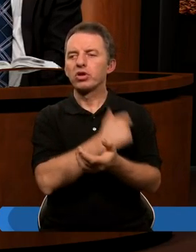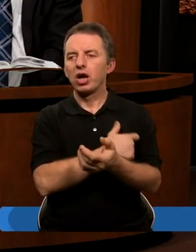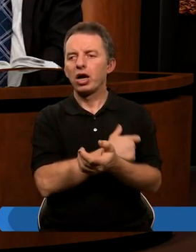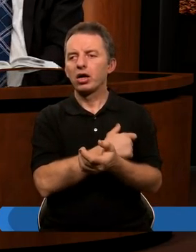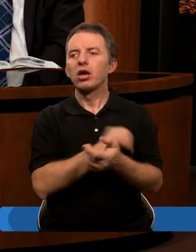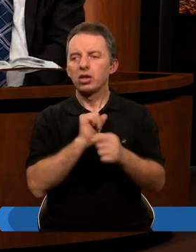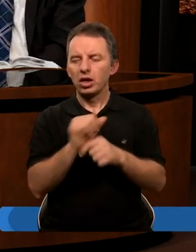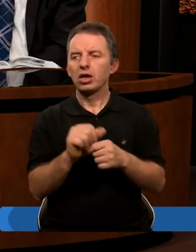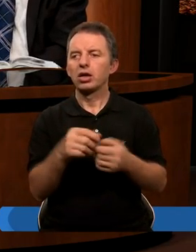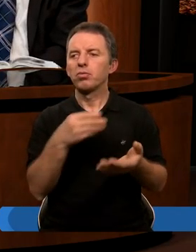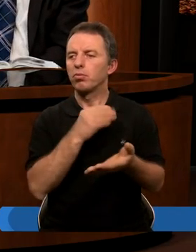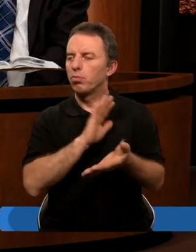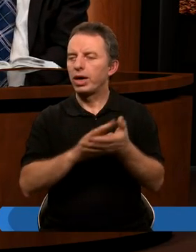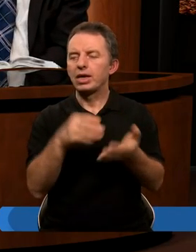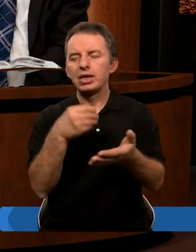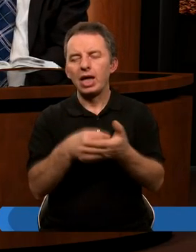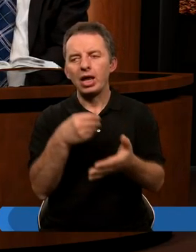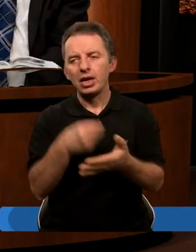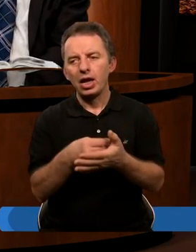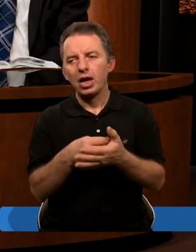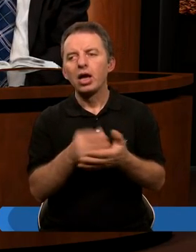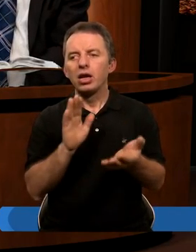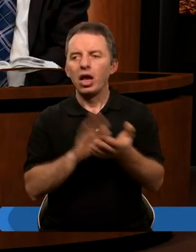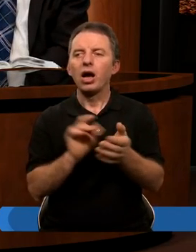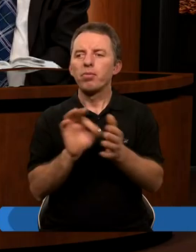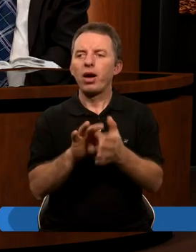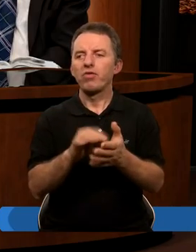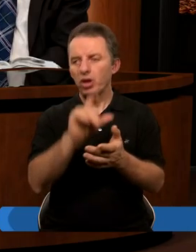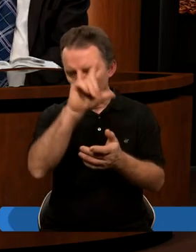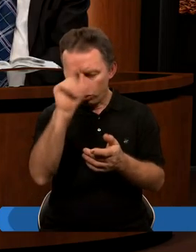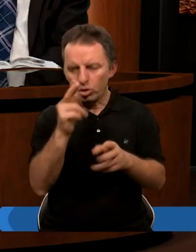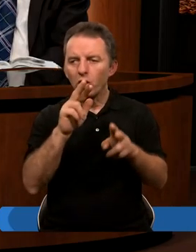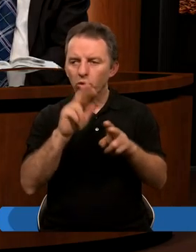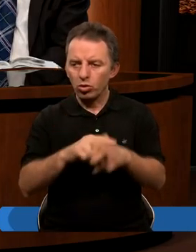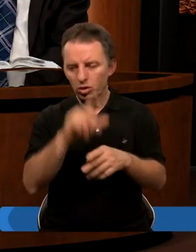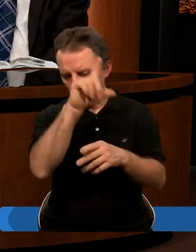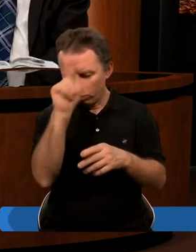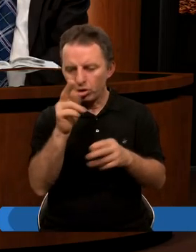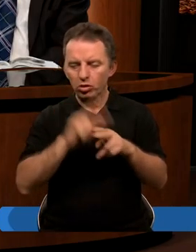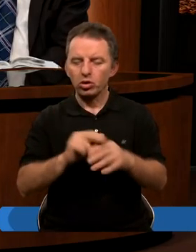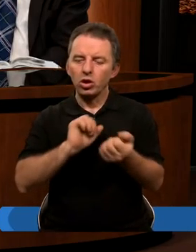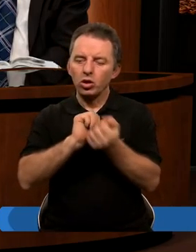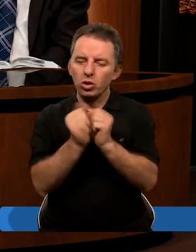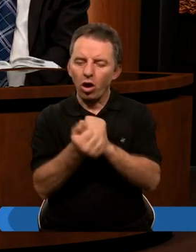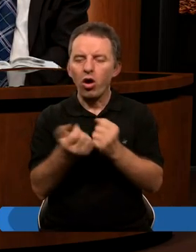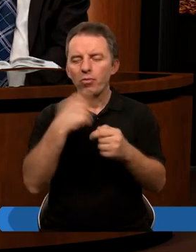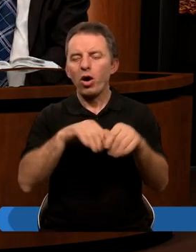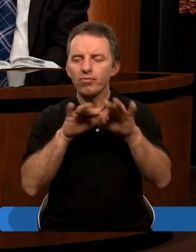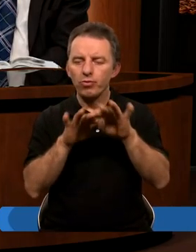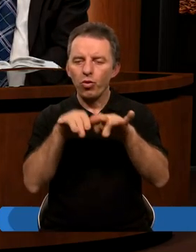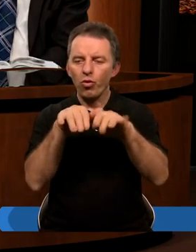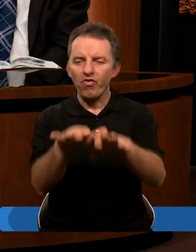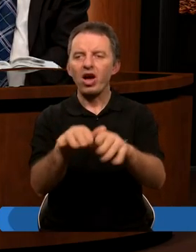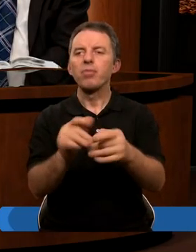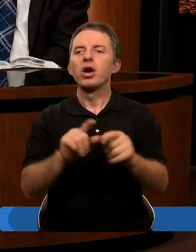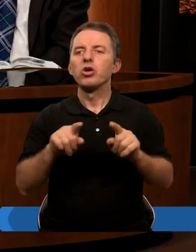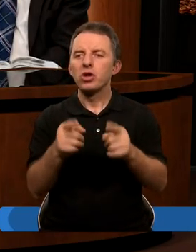naprawdę bezcenne. Ale ono jest tylko dla pewnych ludzi. Ludzi, którzy rzeczywiście są pod wpływem działania,